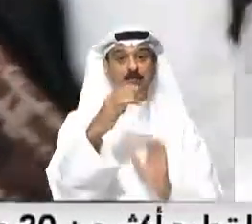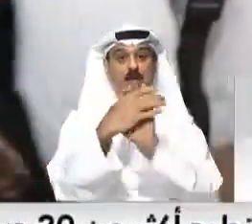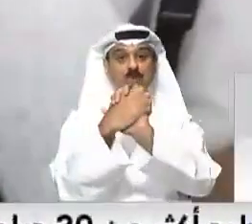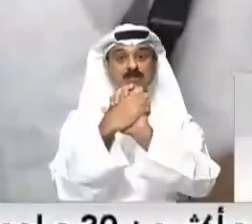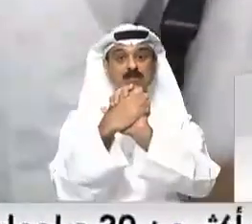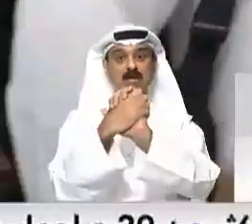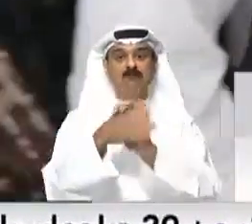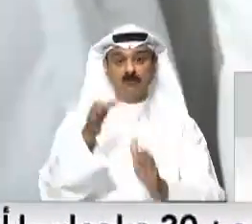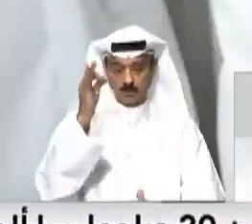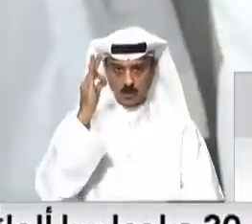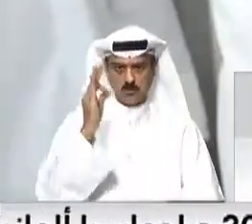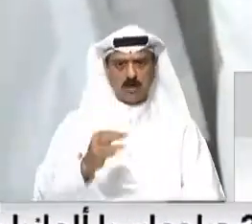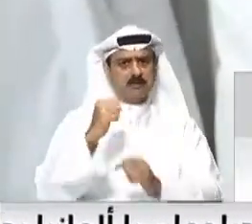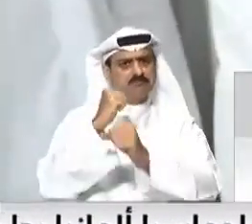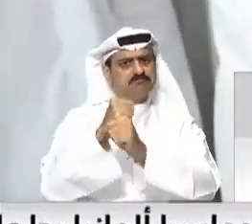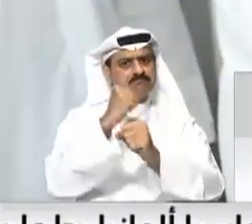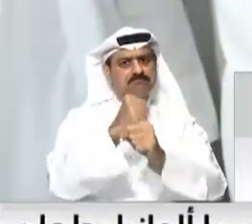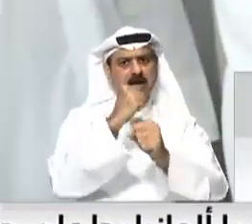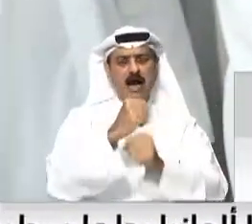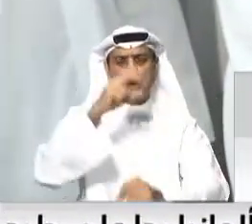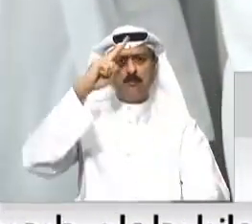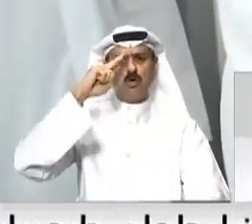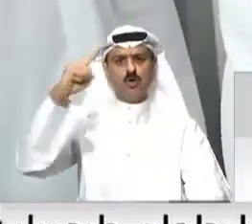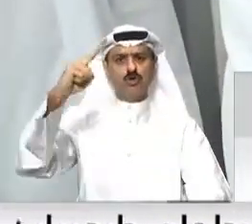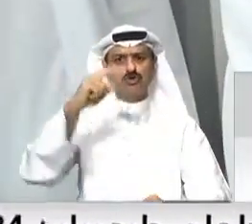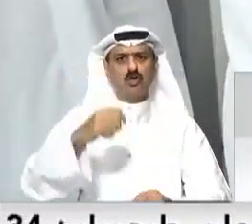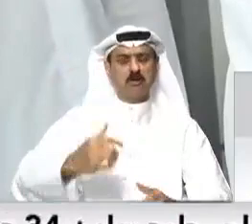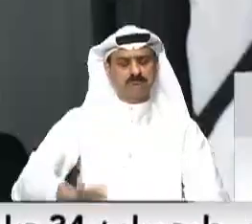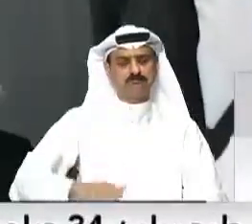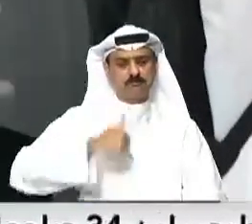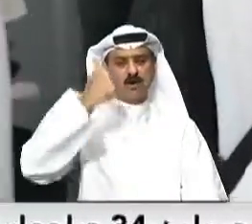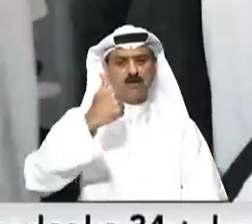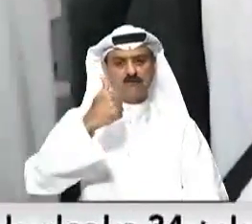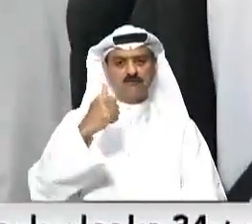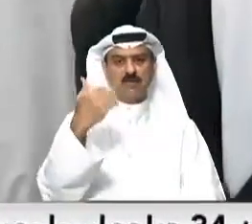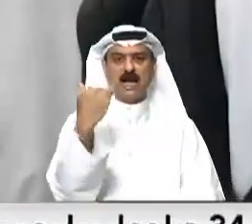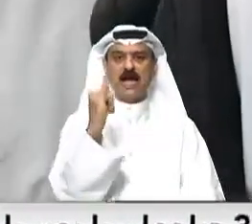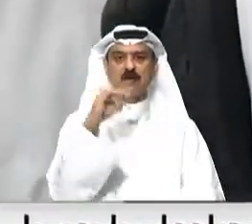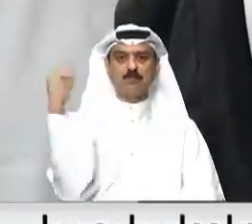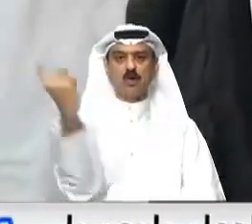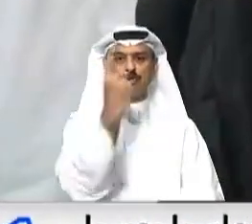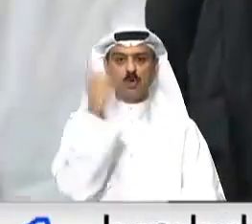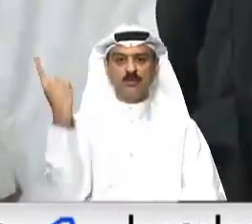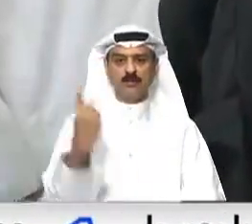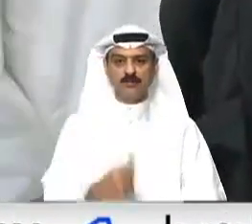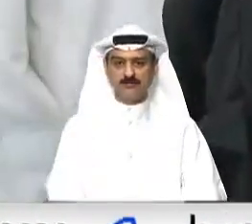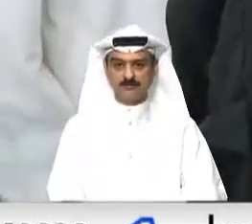على مكانة وقدرات المملكة على الصعيدين الإقليمي والدولي.